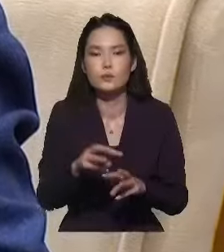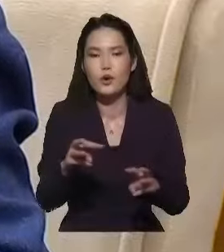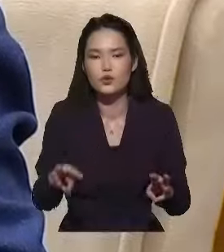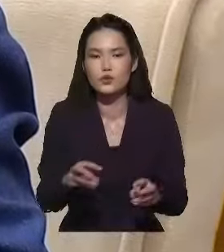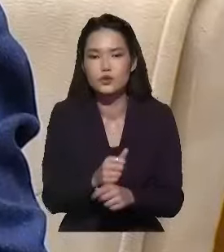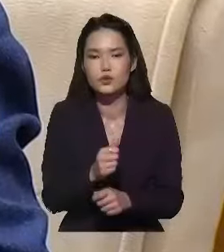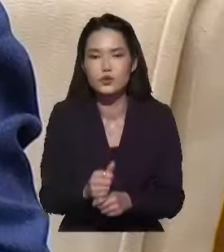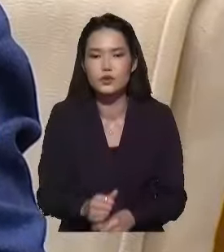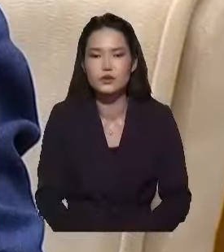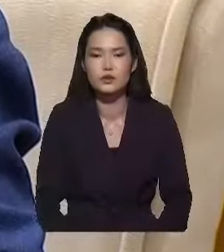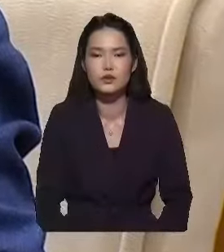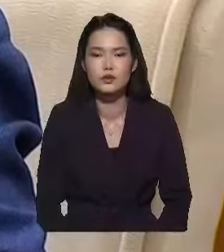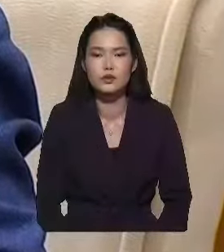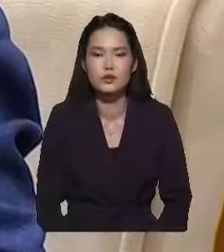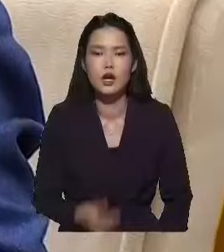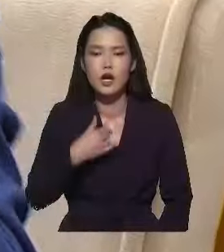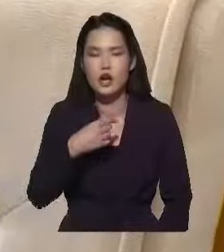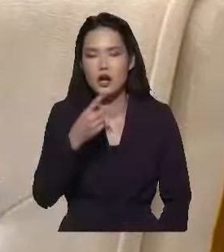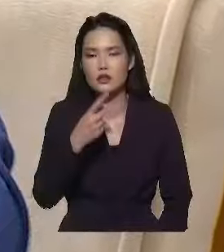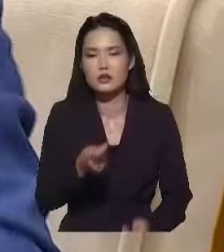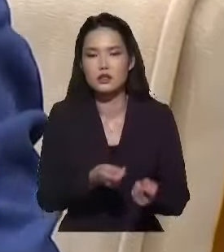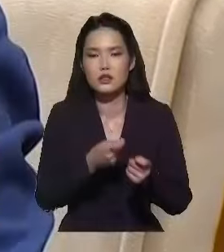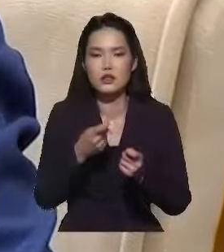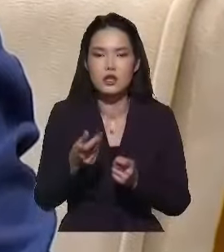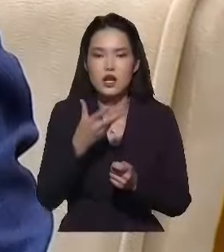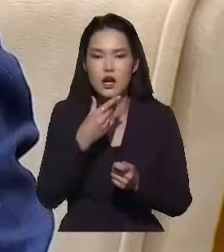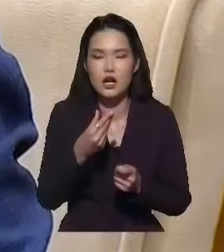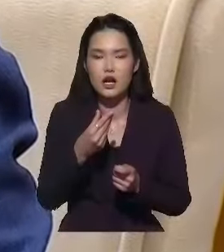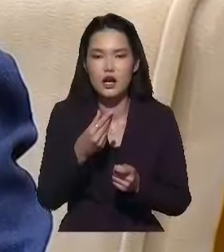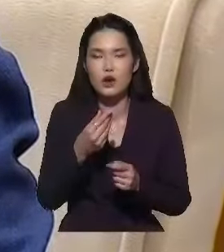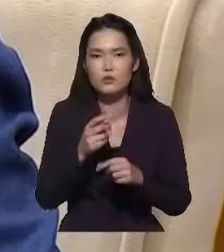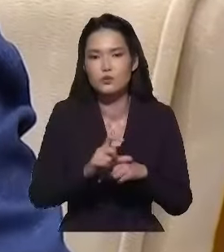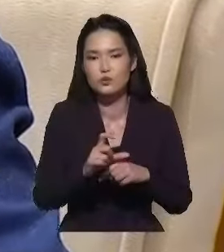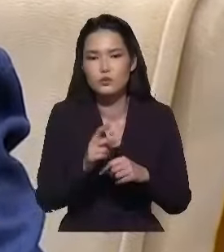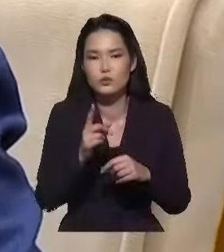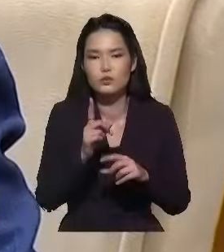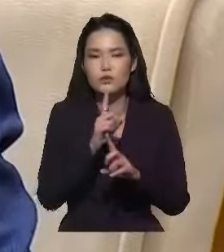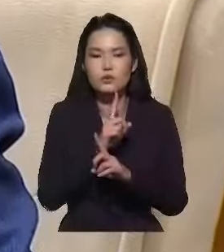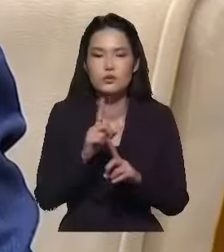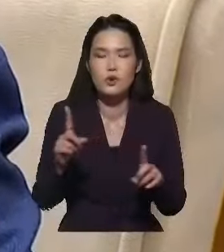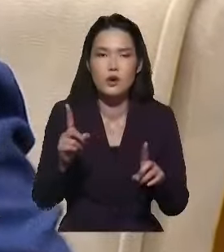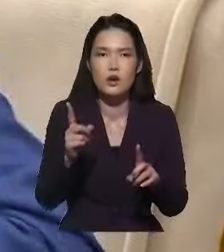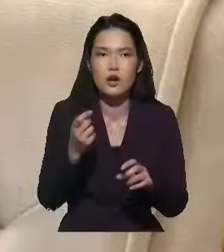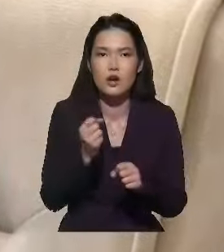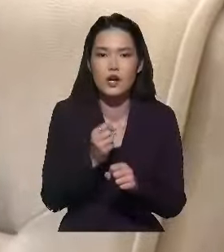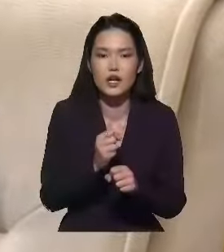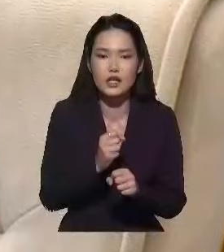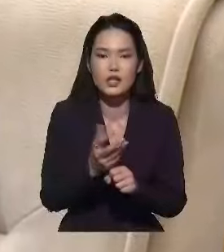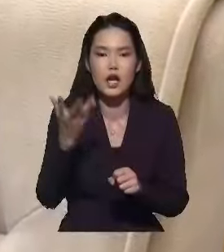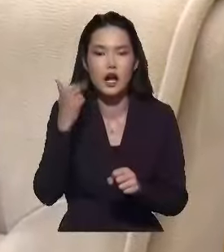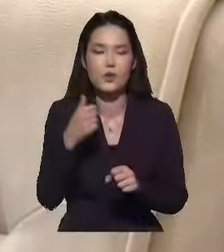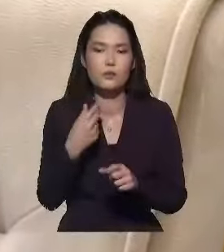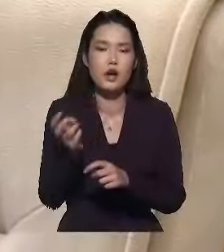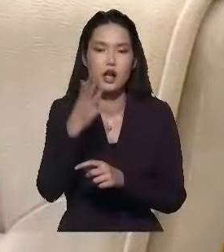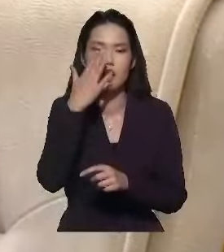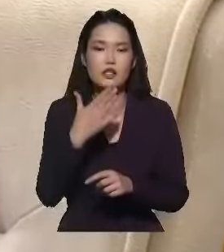Из пустого порожня поговорили, красивые отчеты послушали, и так сейчас и разойдемся. А летом, когда будут пожары